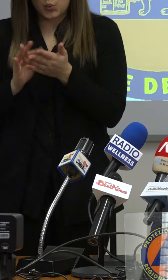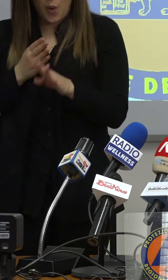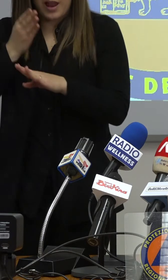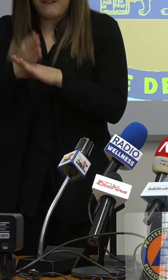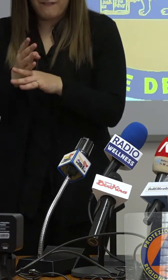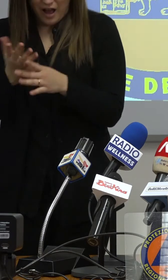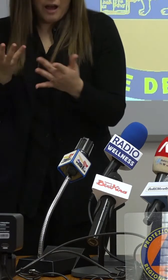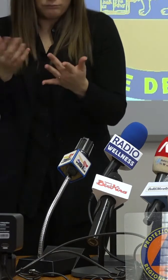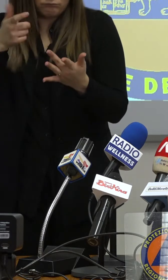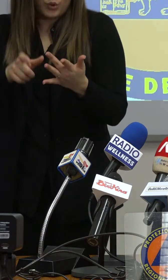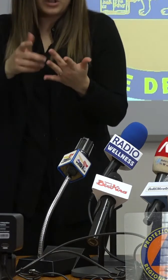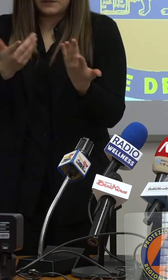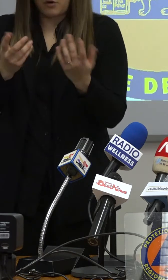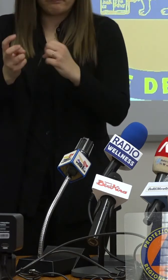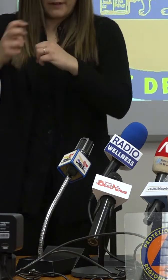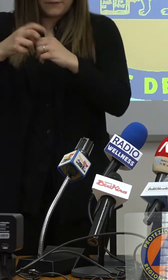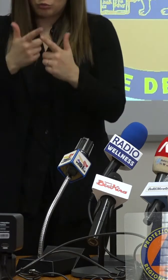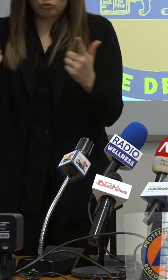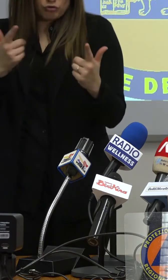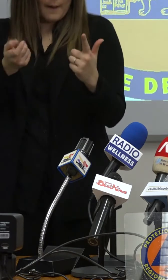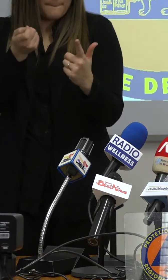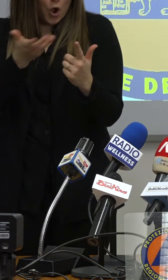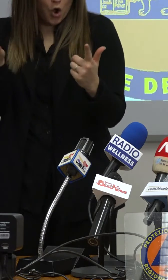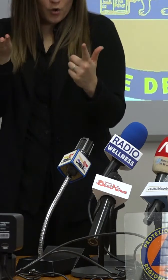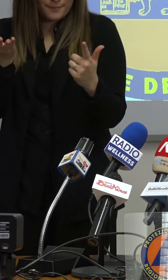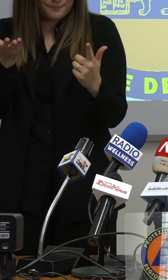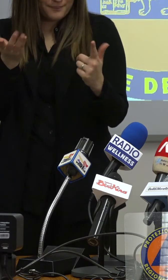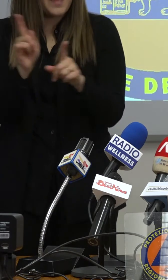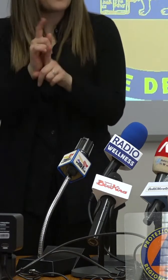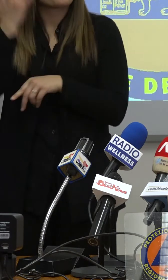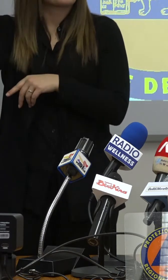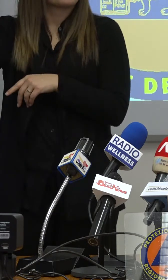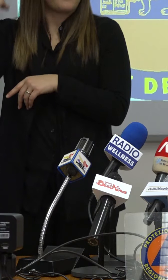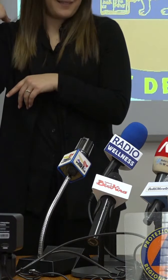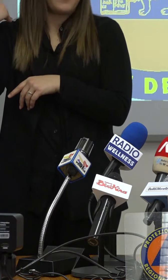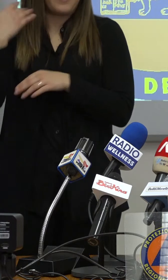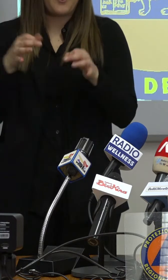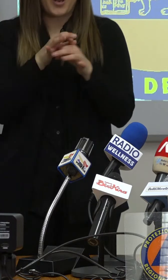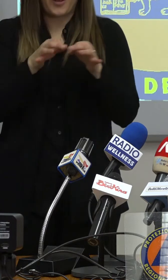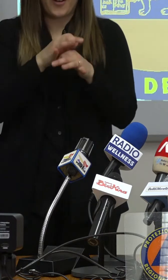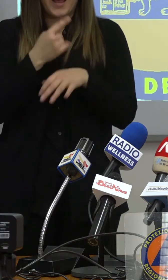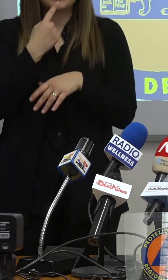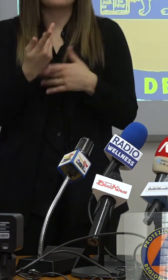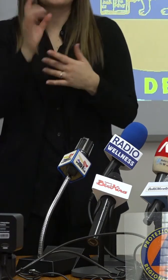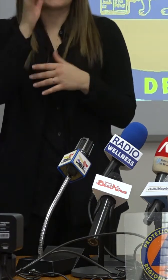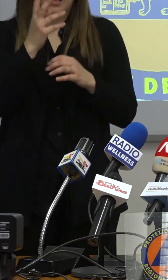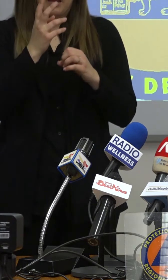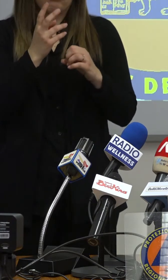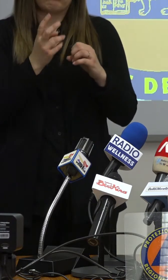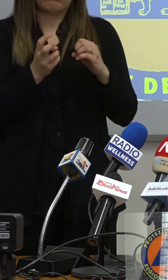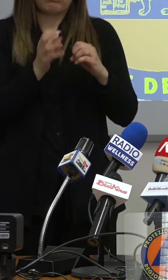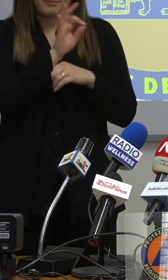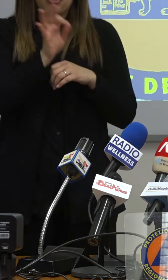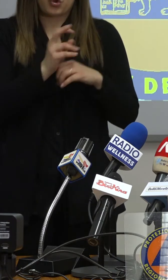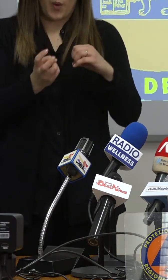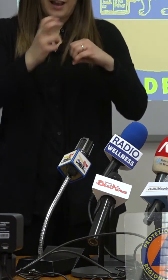no? nella PCR, nel molecolare, no? Si diceva quando il virus è poco, tradotta in soldoni, quando l'incidenza è bassa, cioè